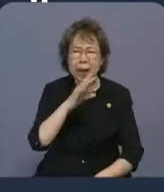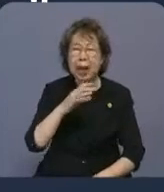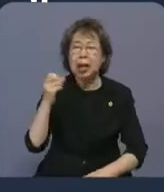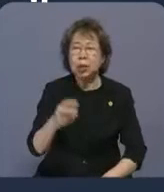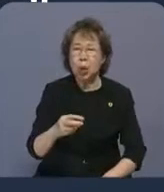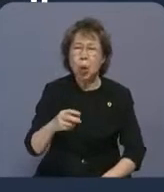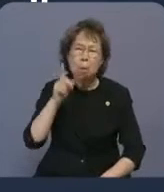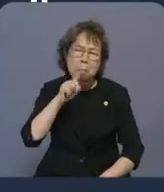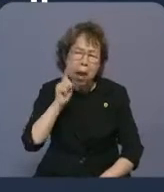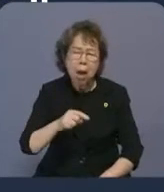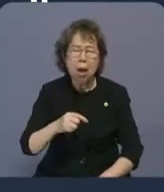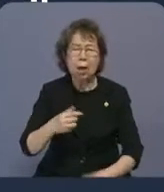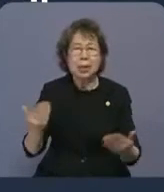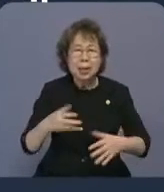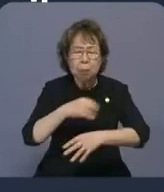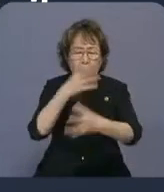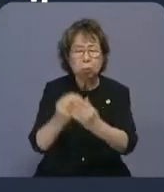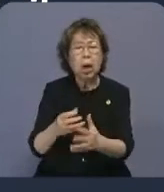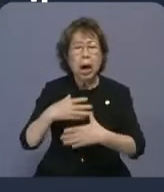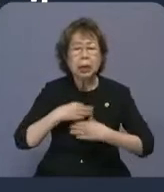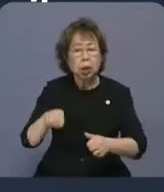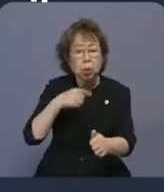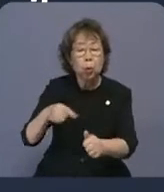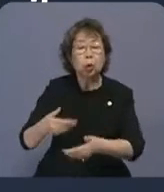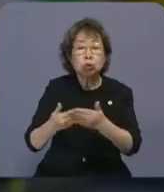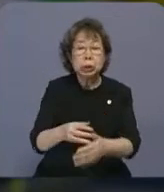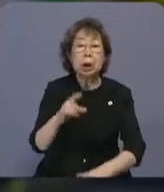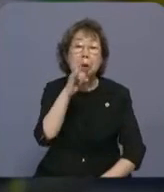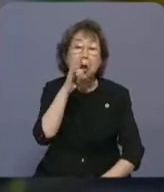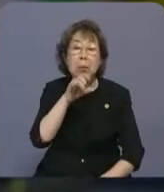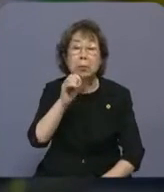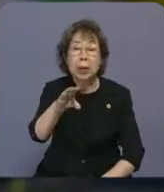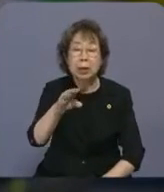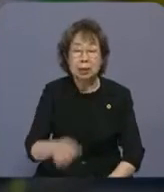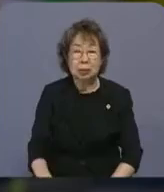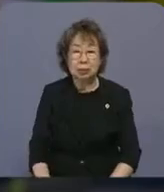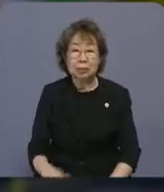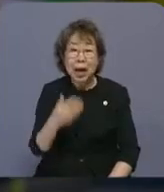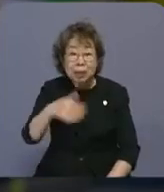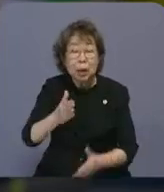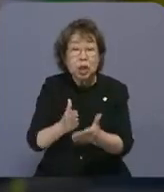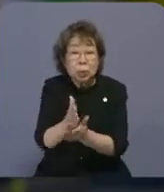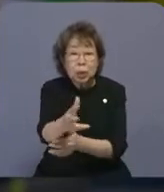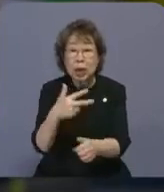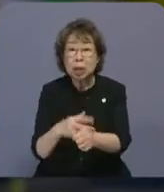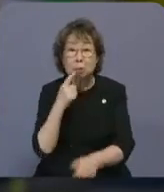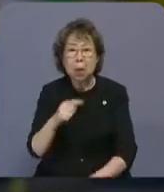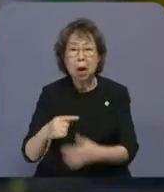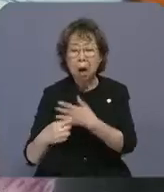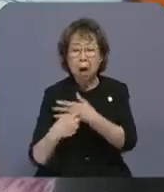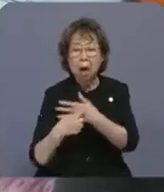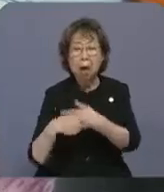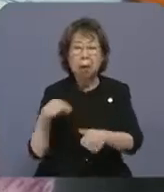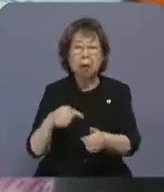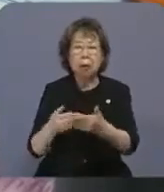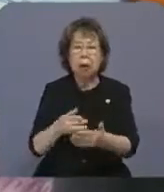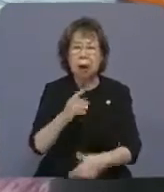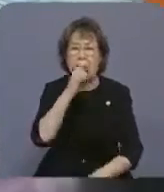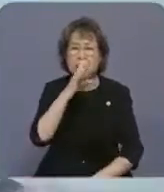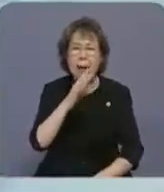전 노동자들에게 안전교육을 했다고 해명했습니다. 하지만 전문가들은 이런 형식적인